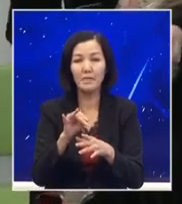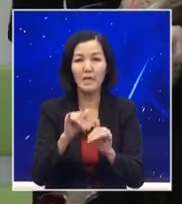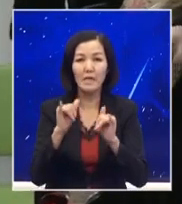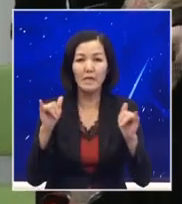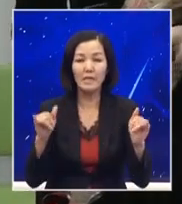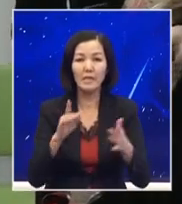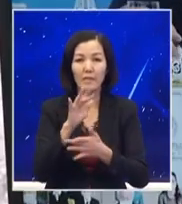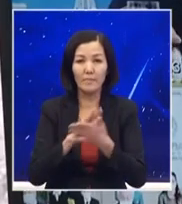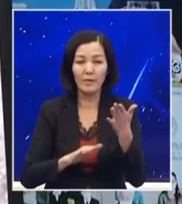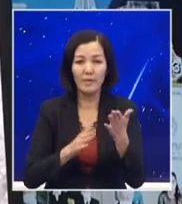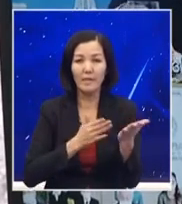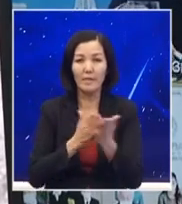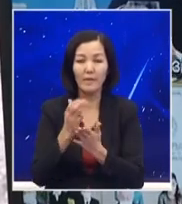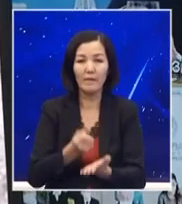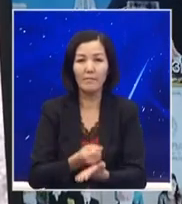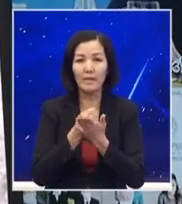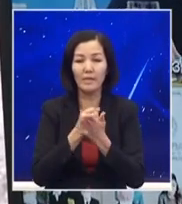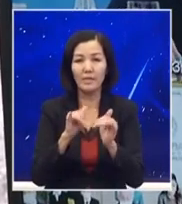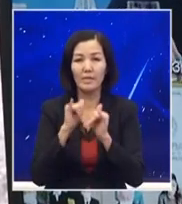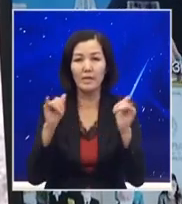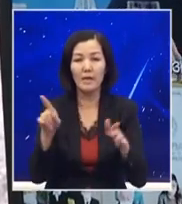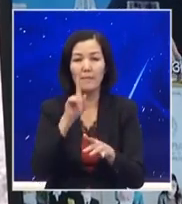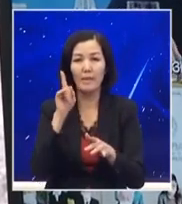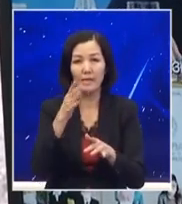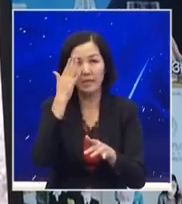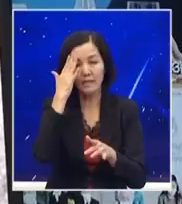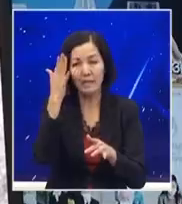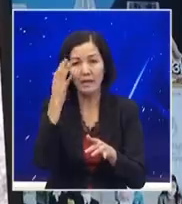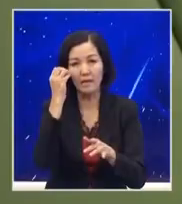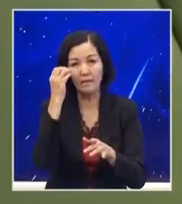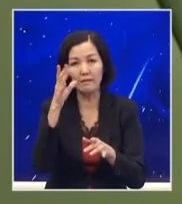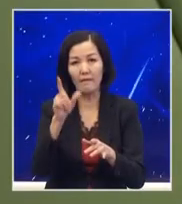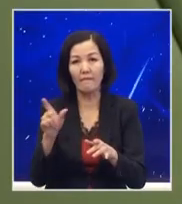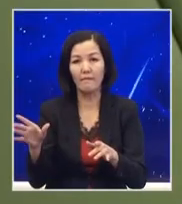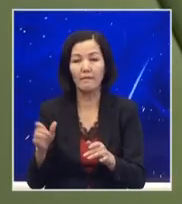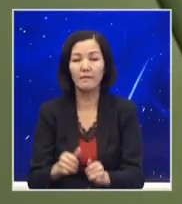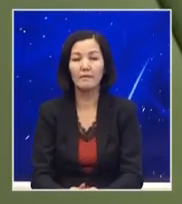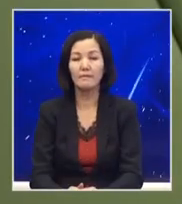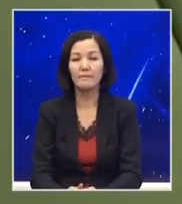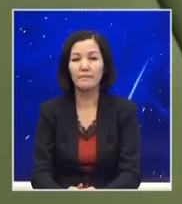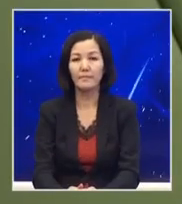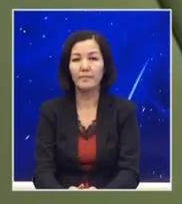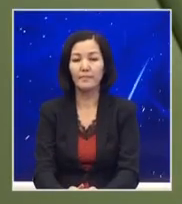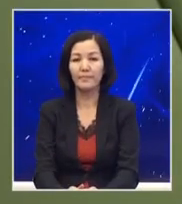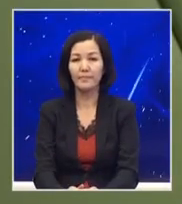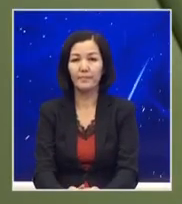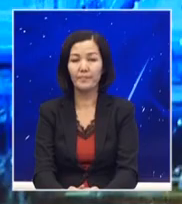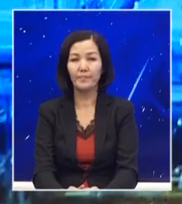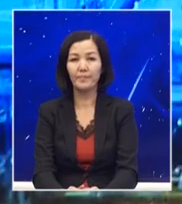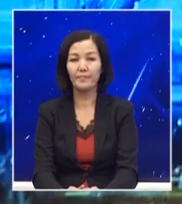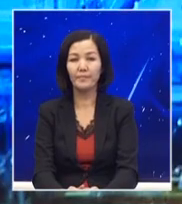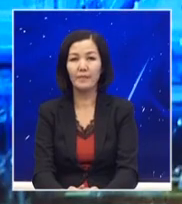серию проектов, направленных на поддержку и развитие молодых талантов. Аделя Кжаркенова, Ербол Атантелов, телеканал ЖИТСУ.